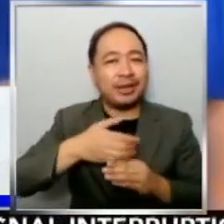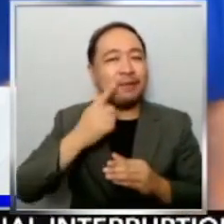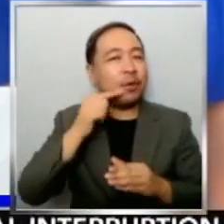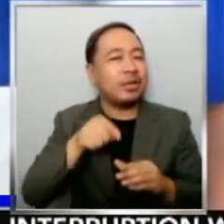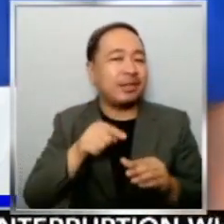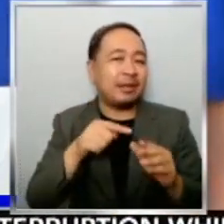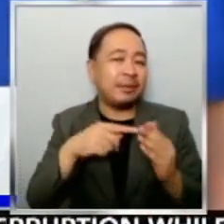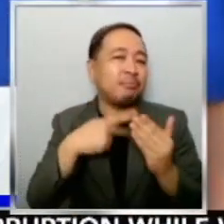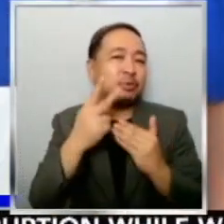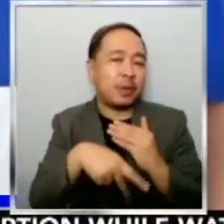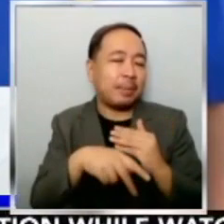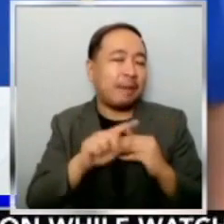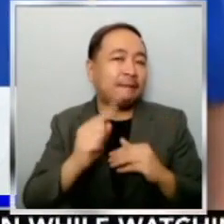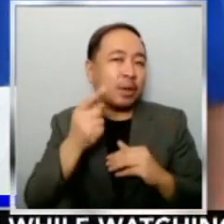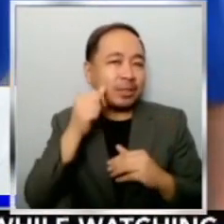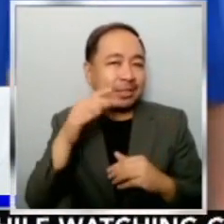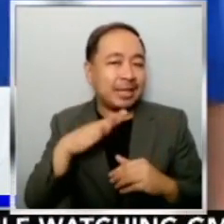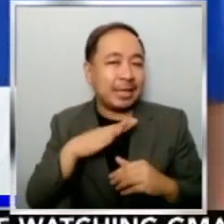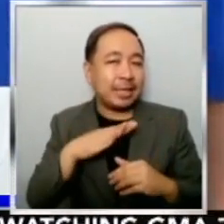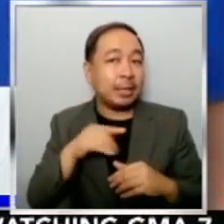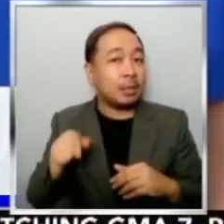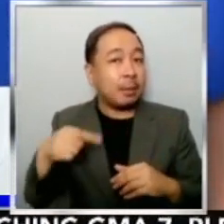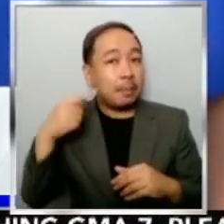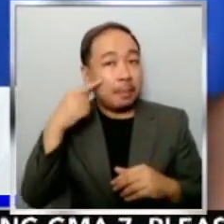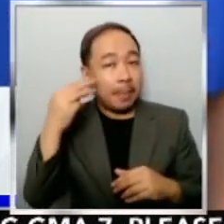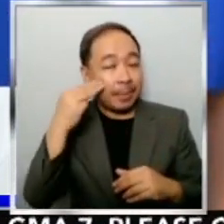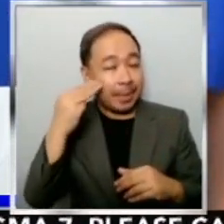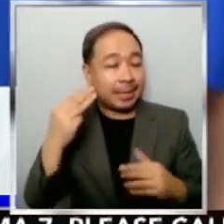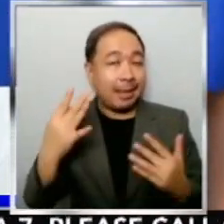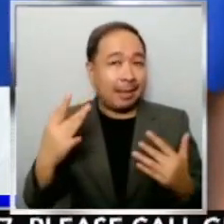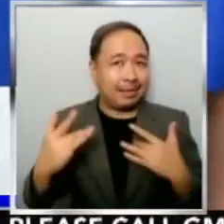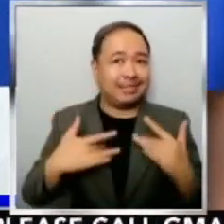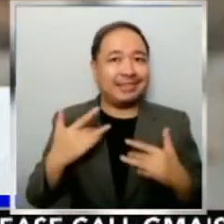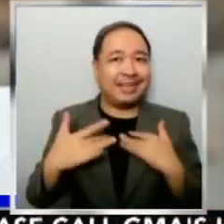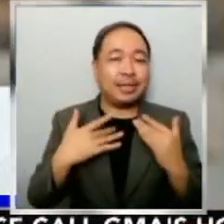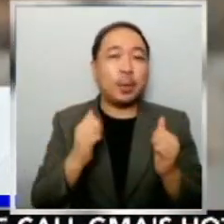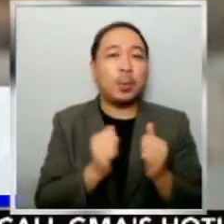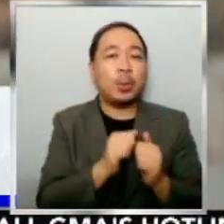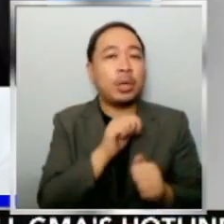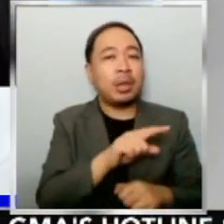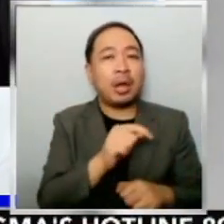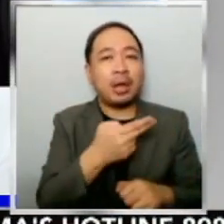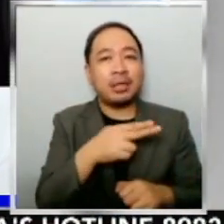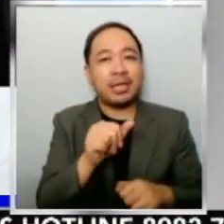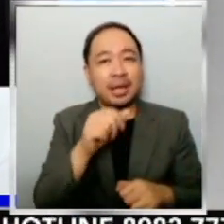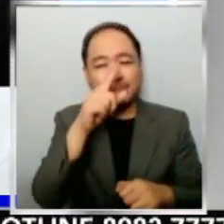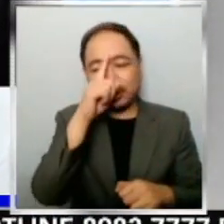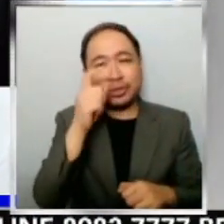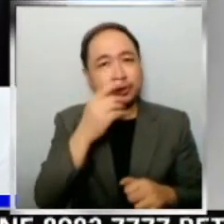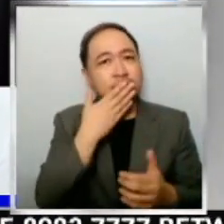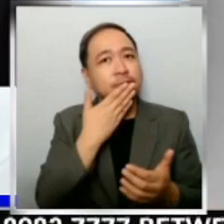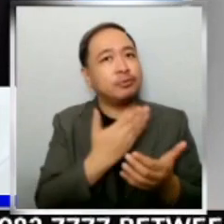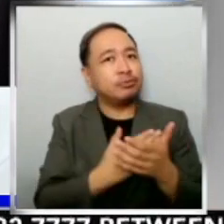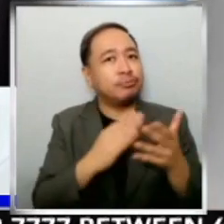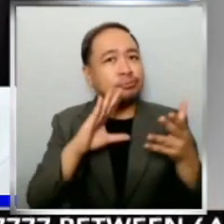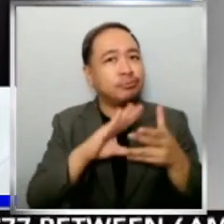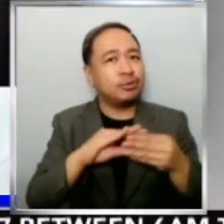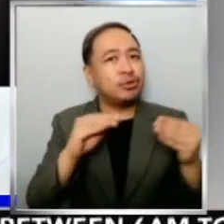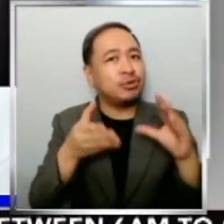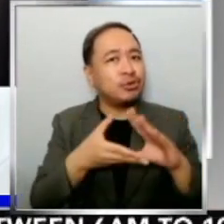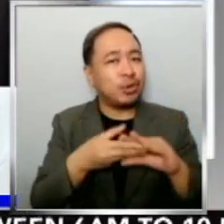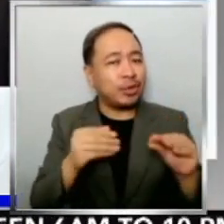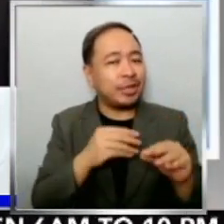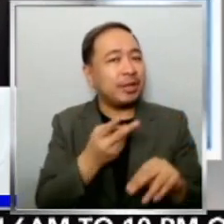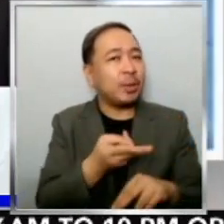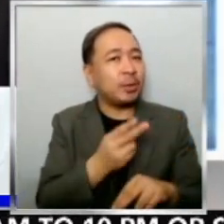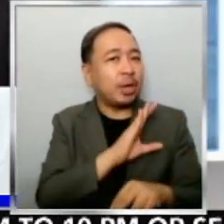kapartner niya ritong si Thea Tomalia dahil sa magandang development ng love story ng karakter nilang sina Conrad